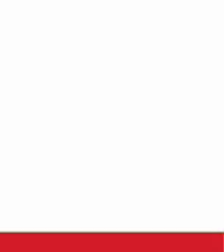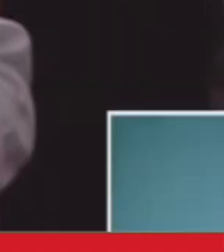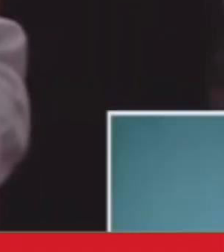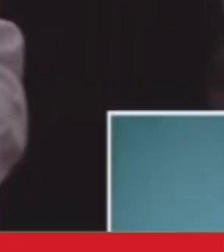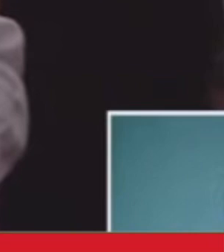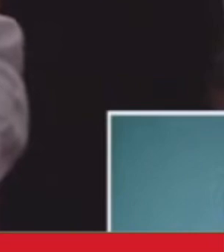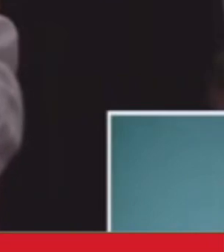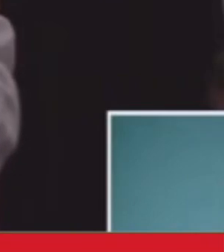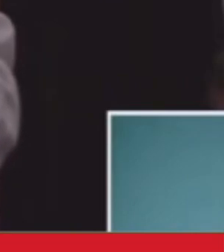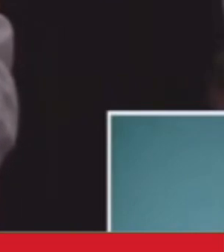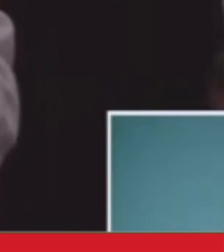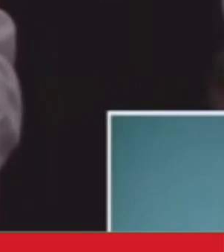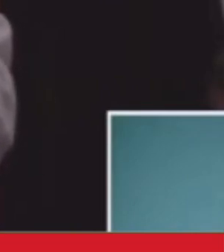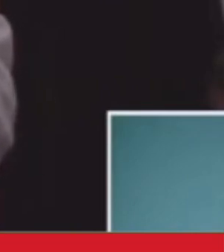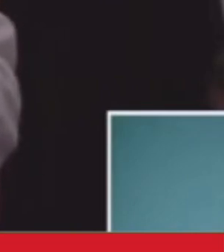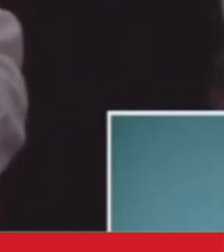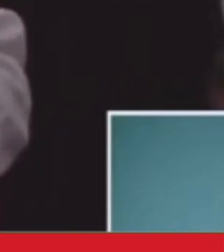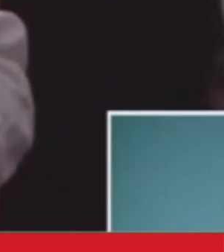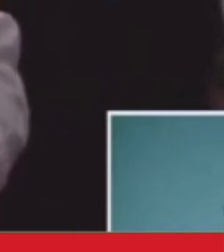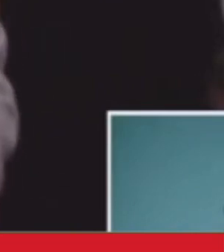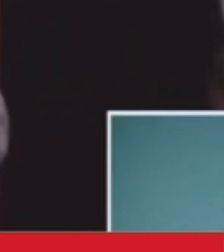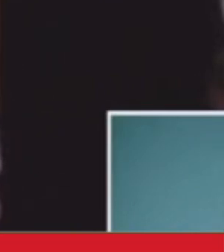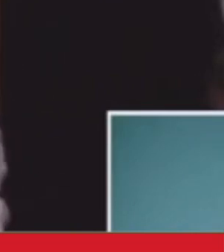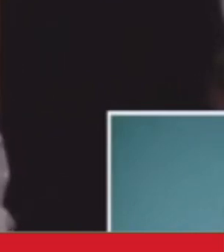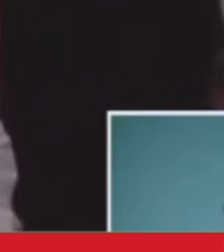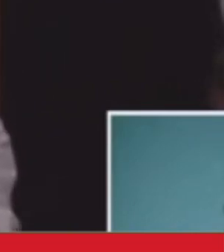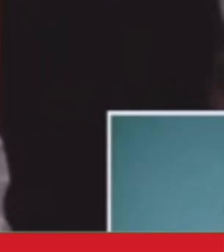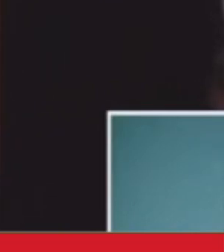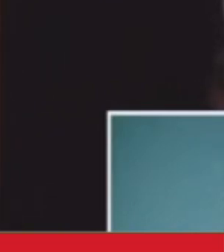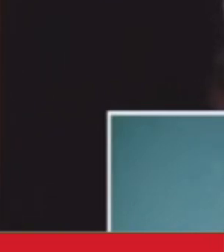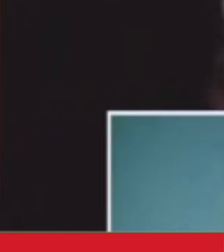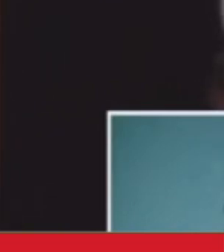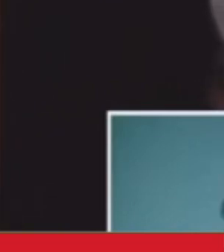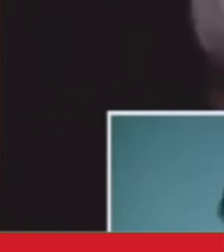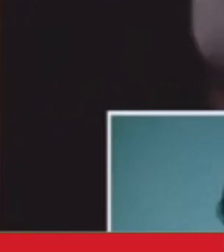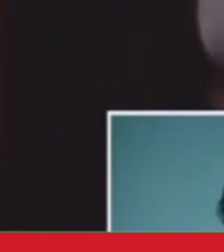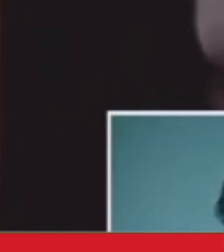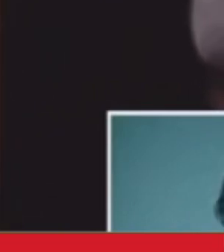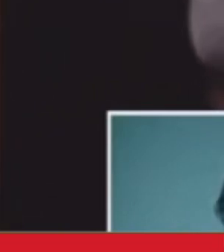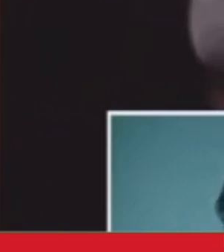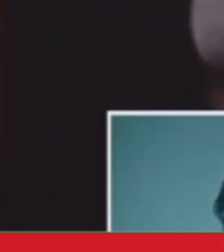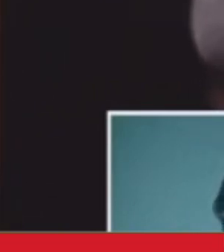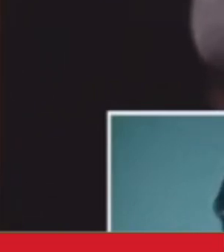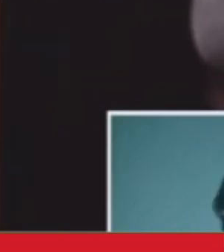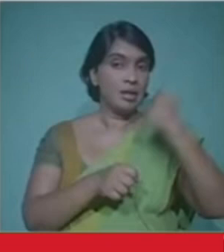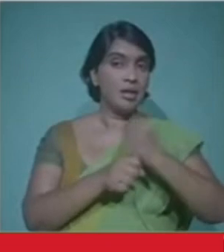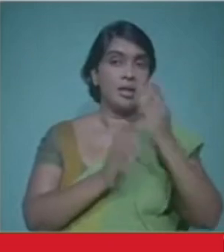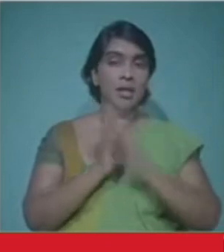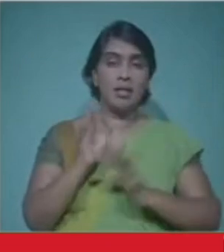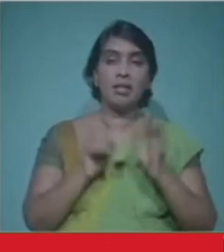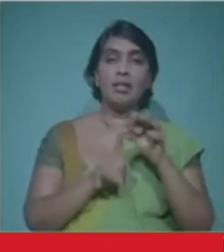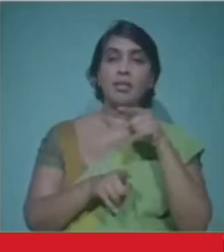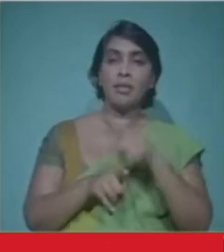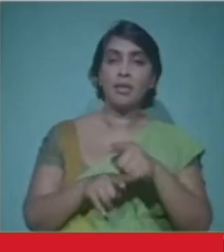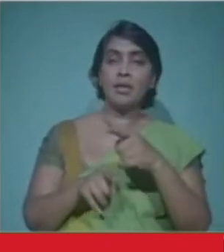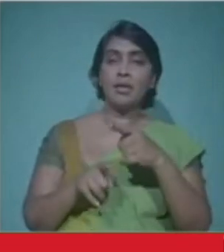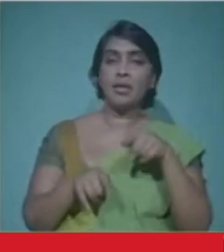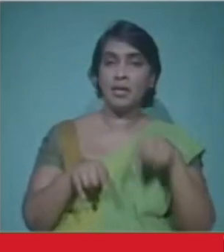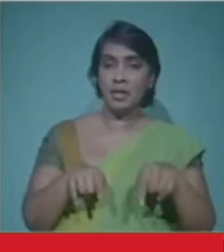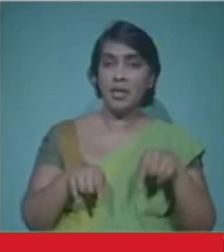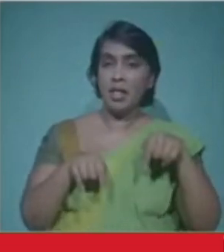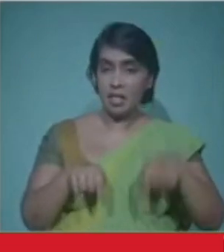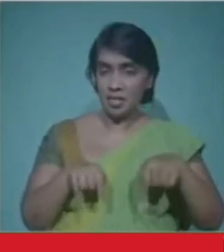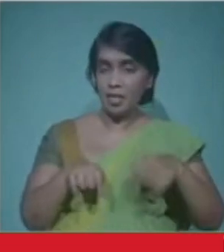අපේ ක්‍රීඩකයන්ගේ ඇඳුමේ ගහලා තියෙන ෆෙයාර් ප්ලේ. මම අපේ ඇමතුතුමාටයි රාජ්‍ය ඇමතුතුමාටයි කියනවා මේ ෆෙයාර් ප්ලේ දැන් ෆෝන්